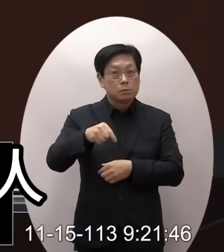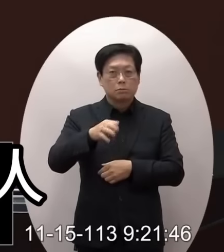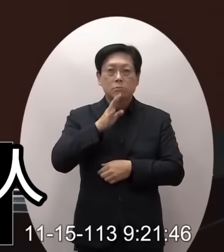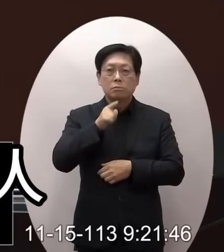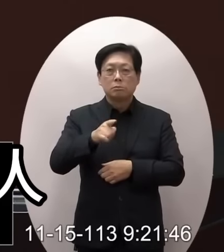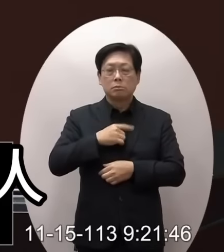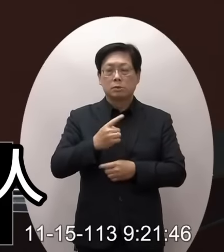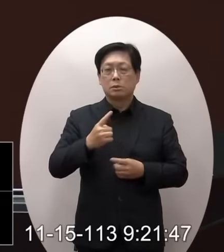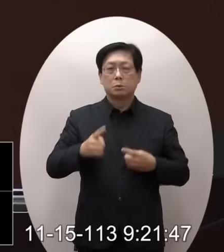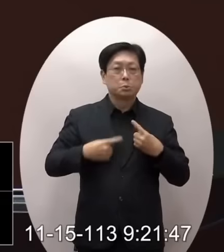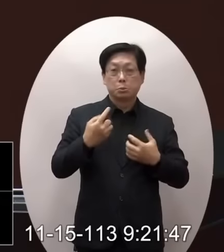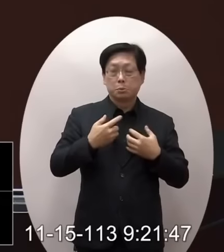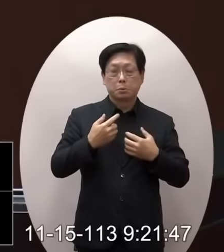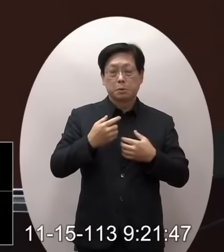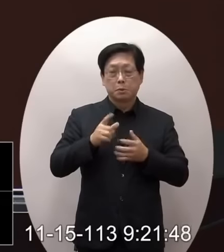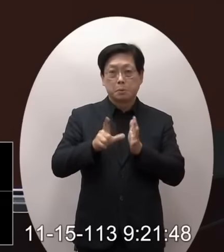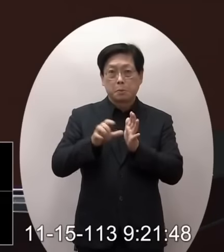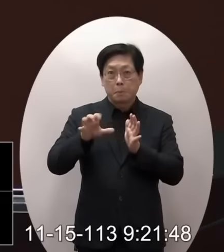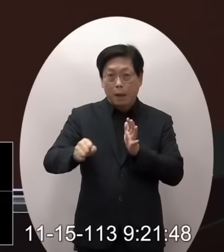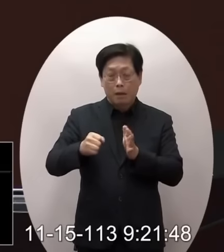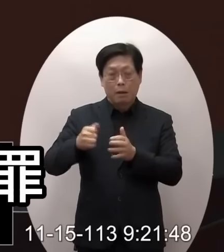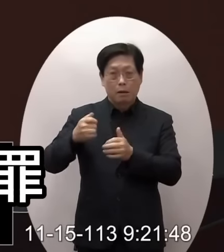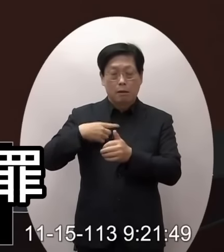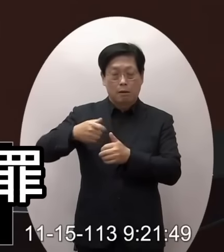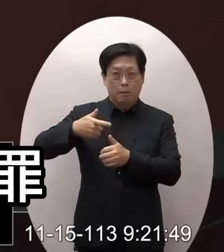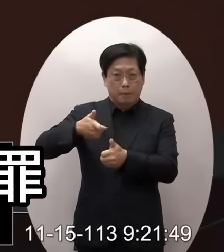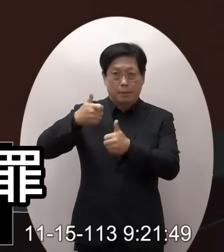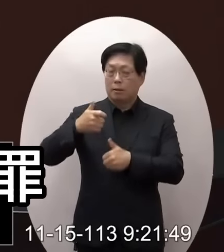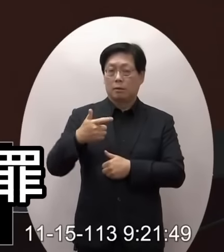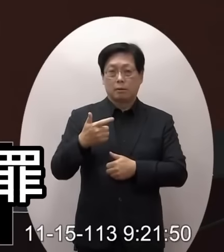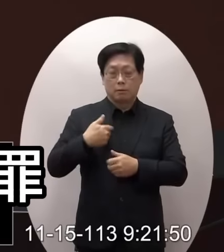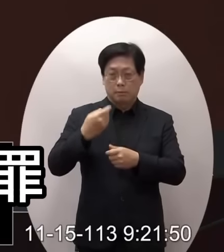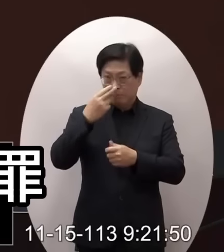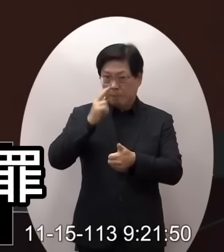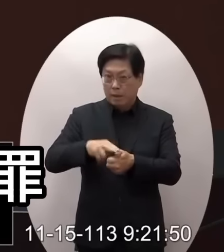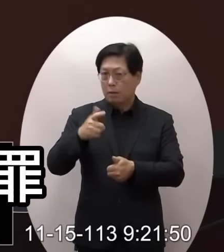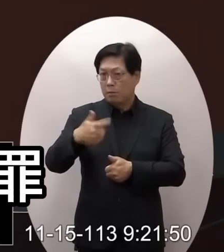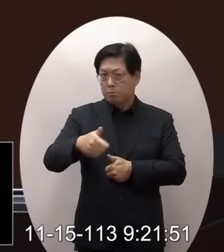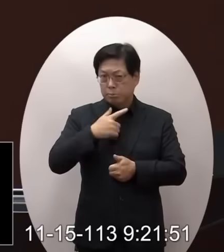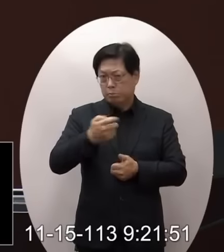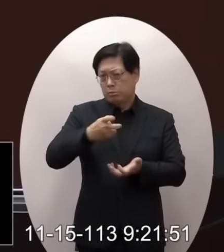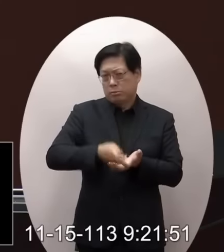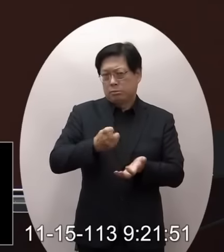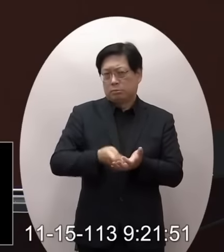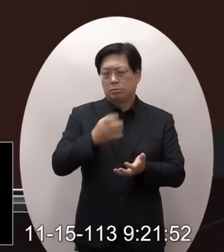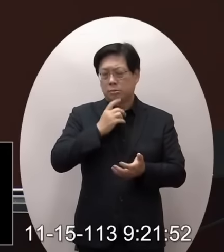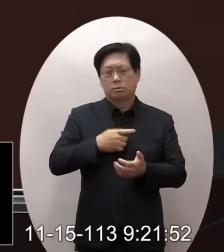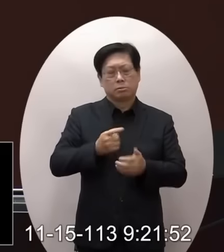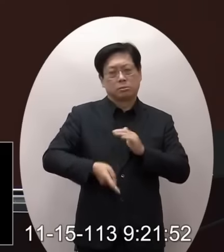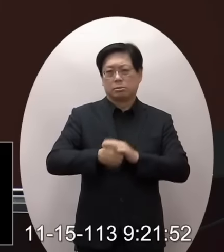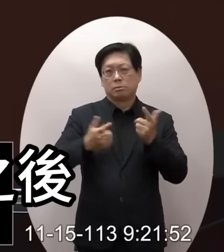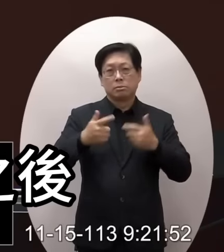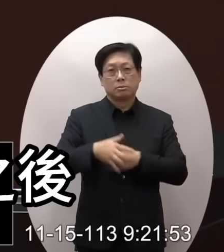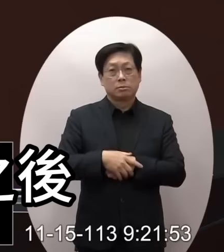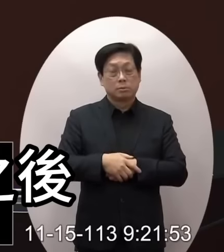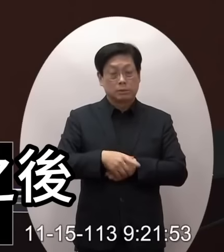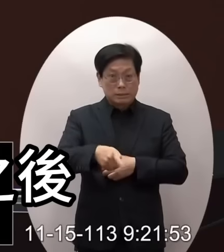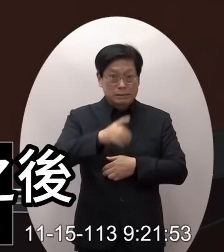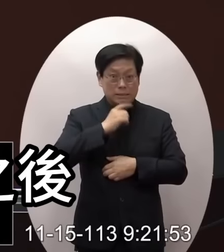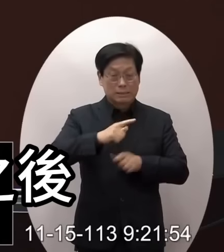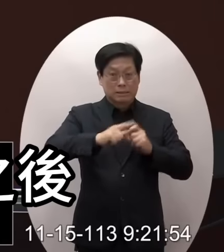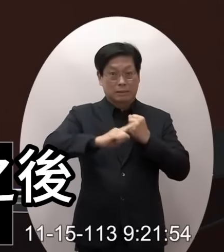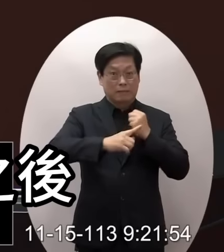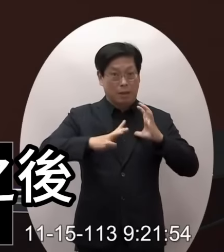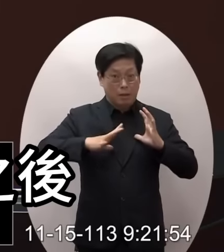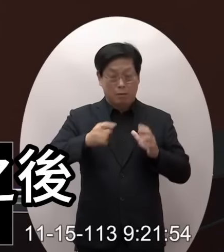于随机杀人，并非预谋杀人，所以不是最严重之罪。这是实质废死的大法官在限